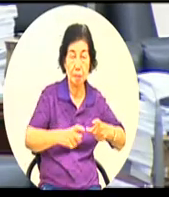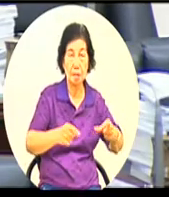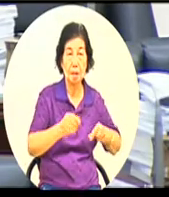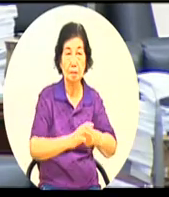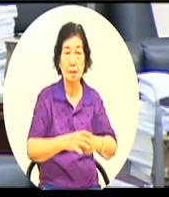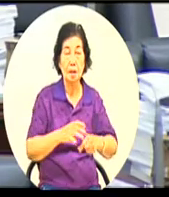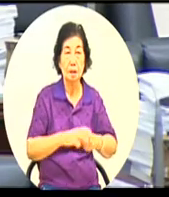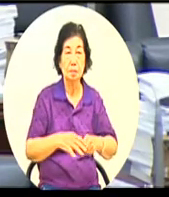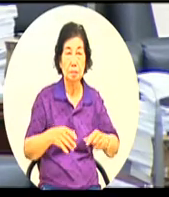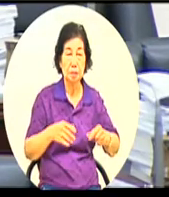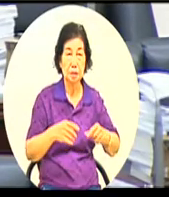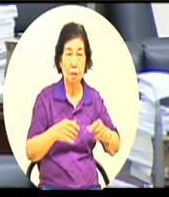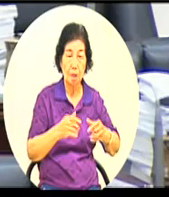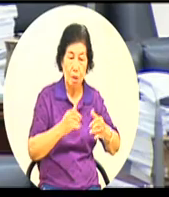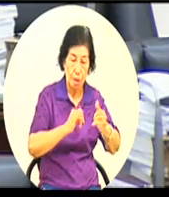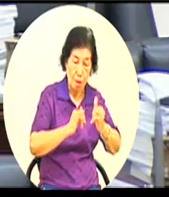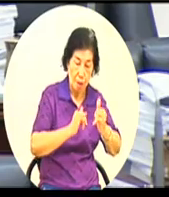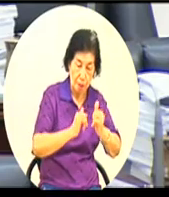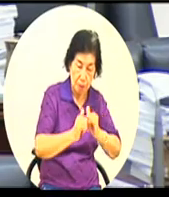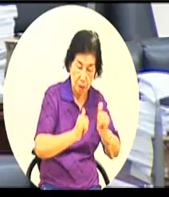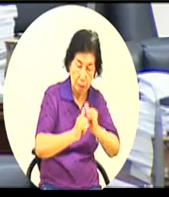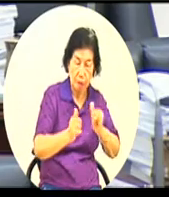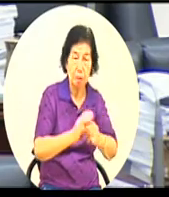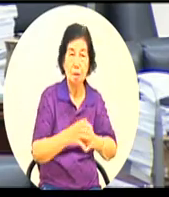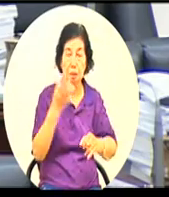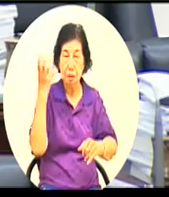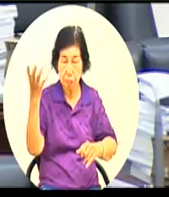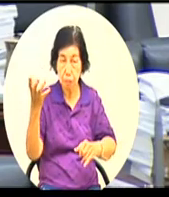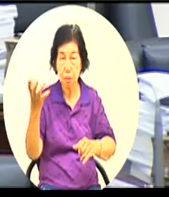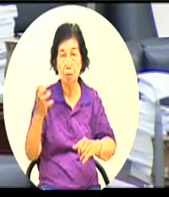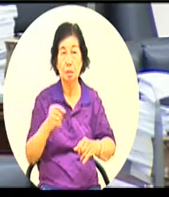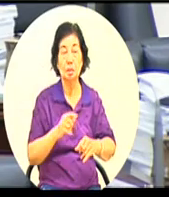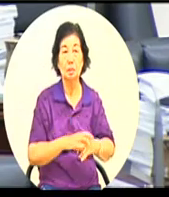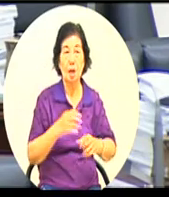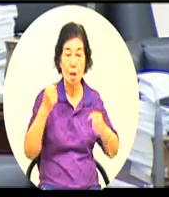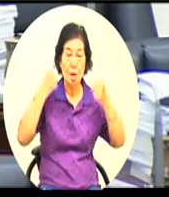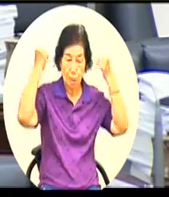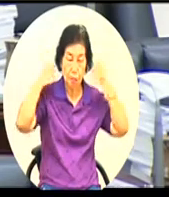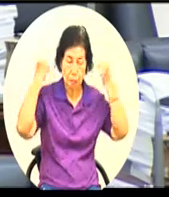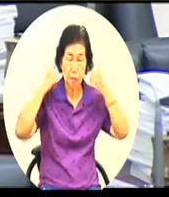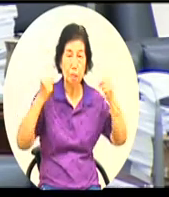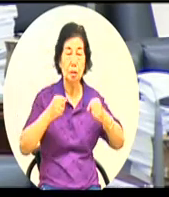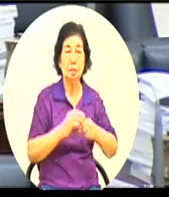人啦。公园的运动好所在，文化中心袂少人啦。